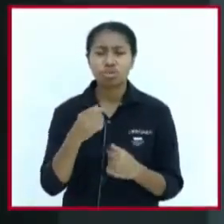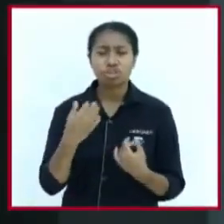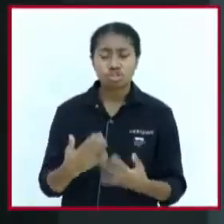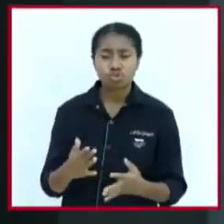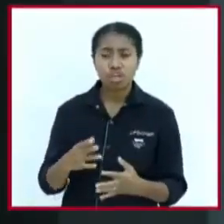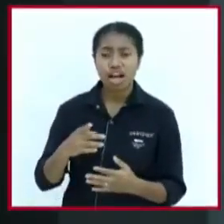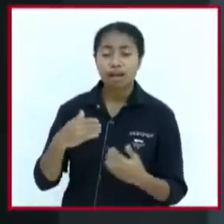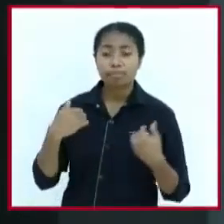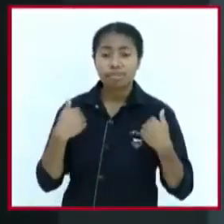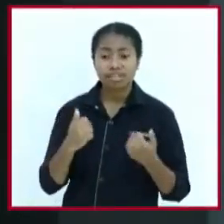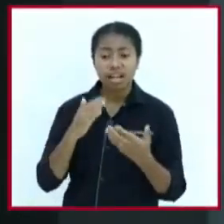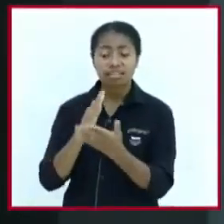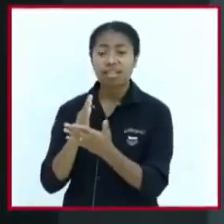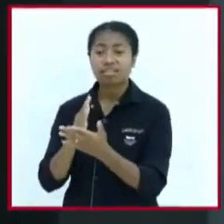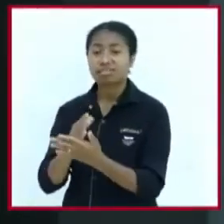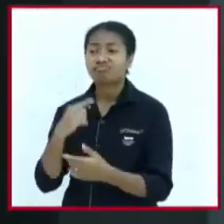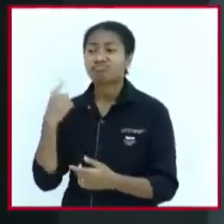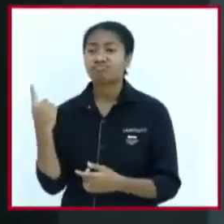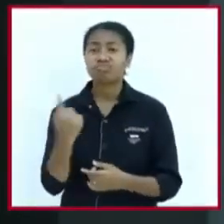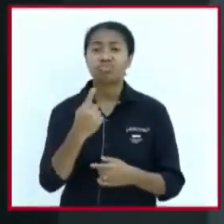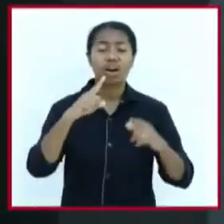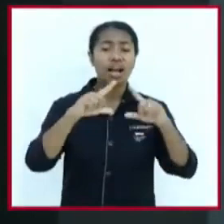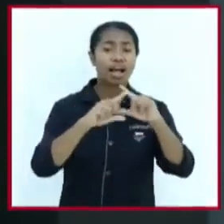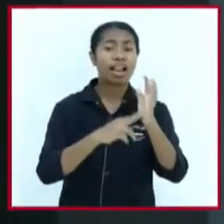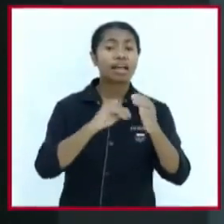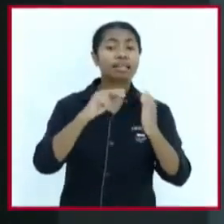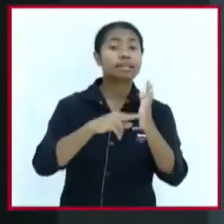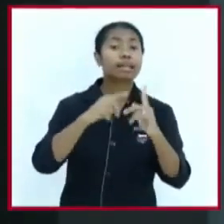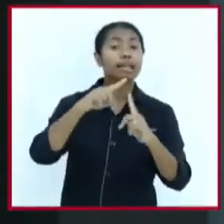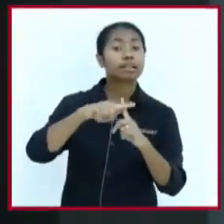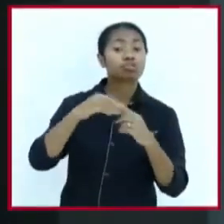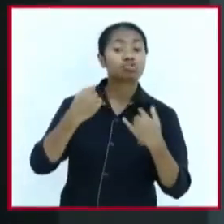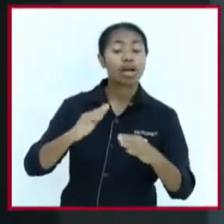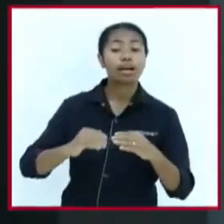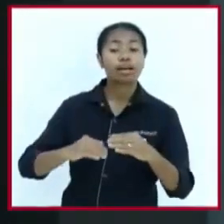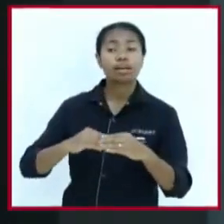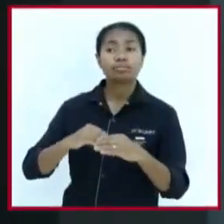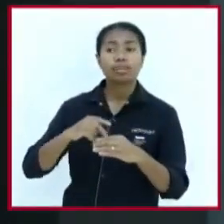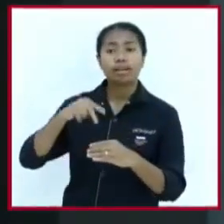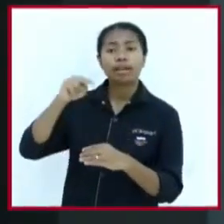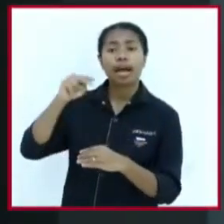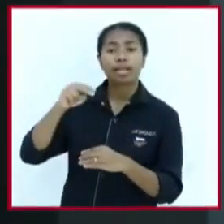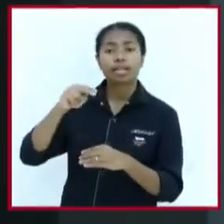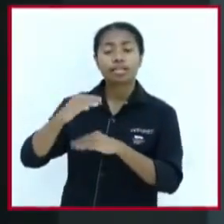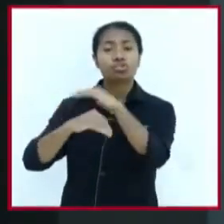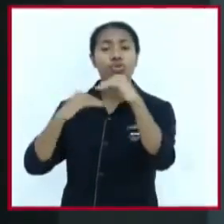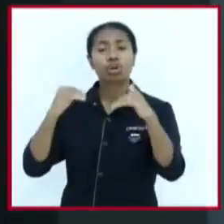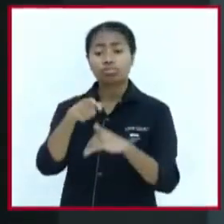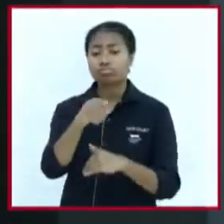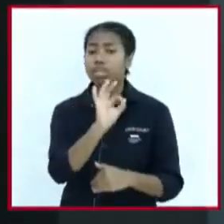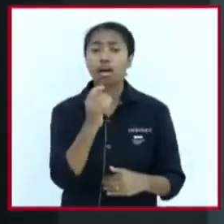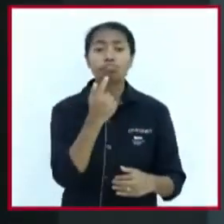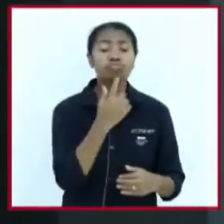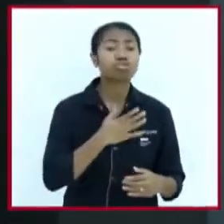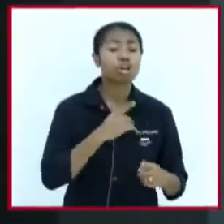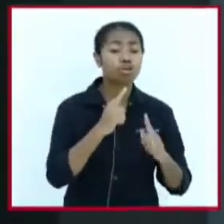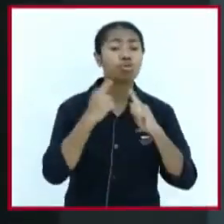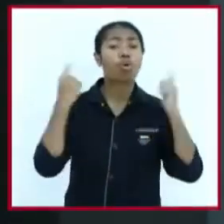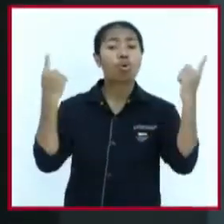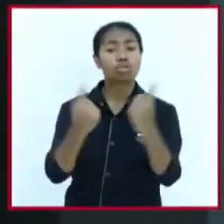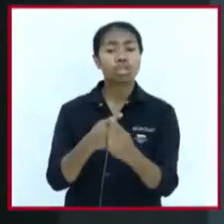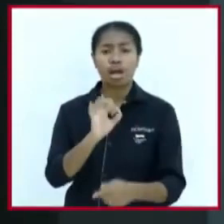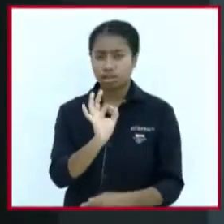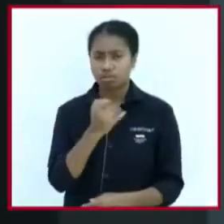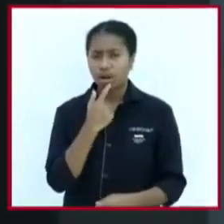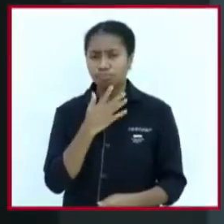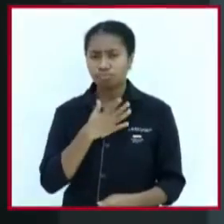mengatasi langit dia sudah naik ke surga dan dia sama sekali tidak berdosa Ayo imbang